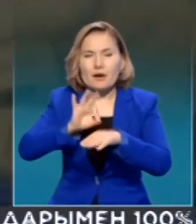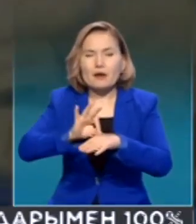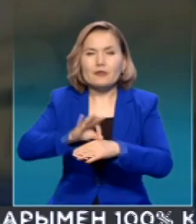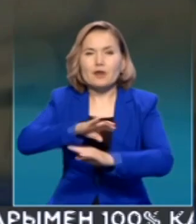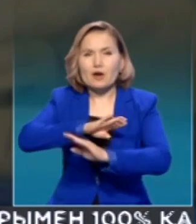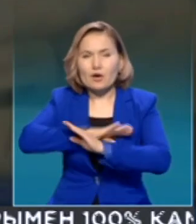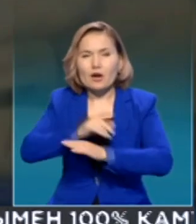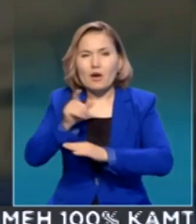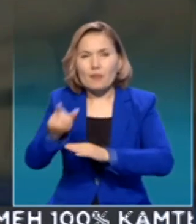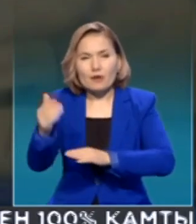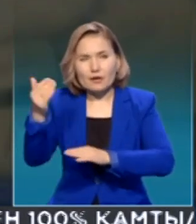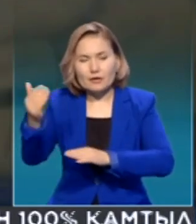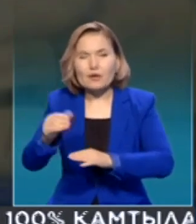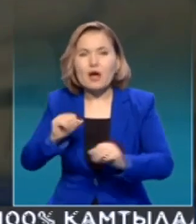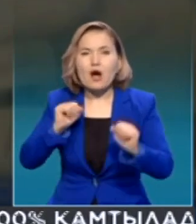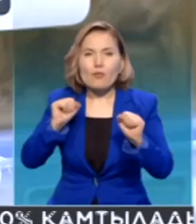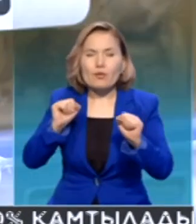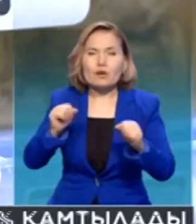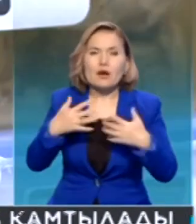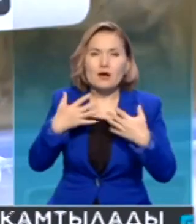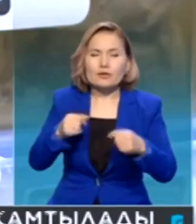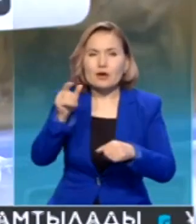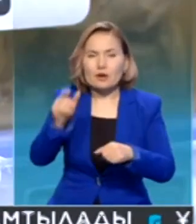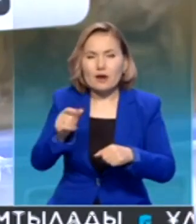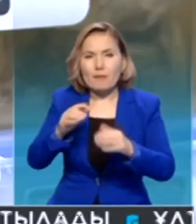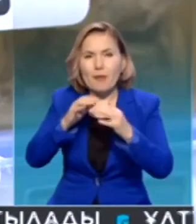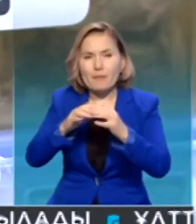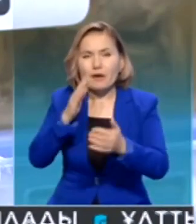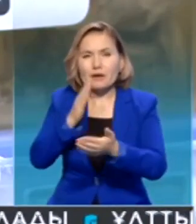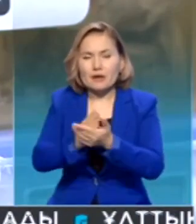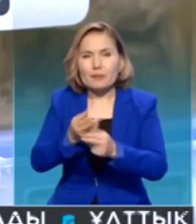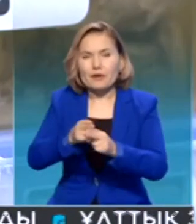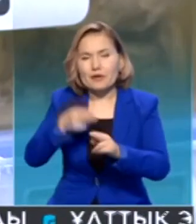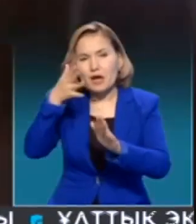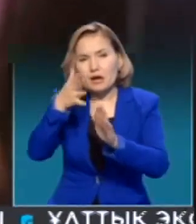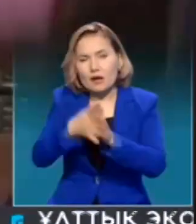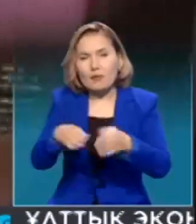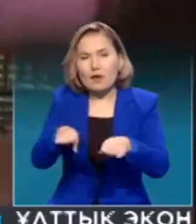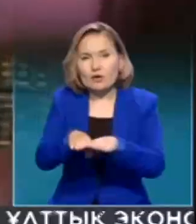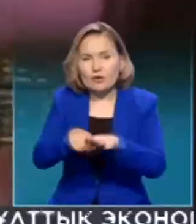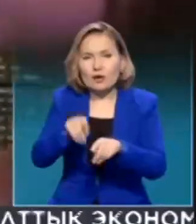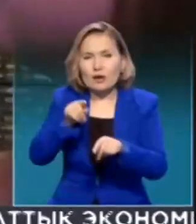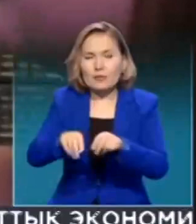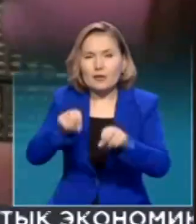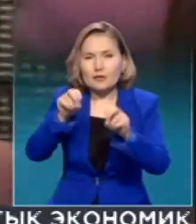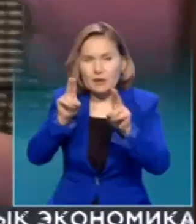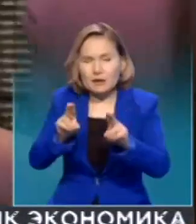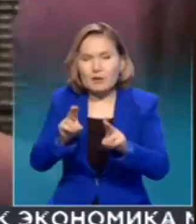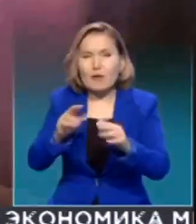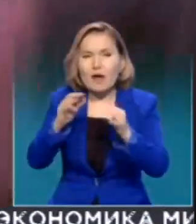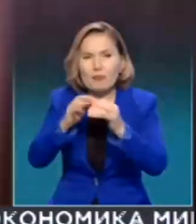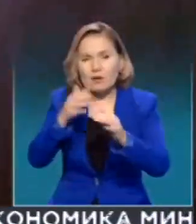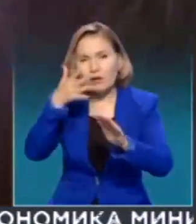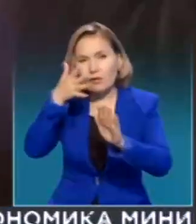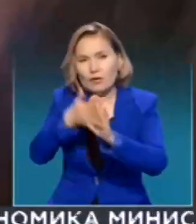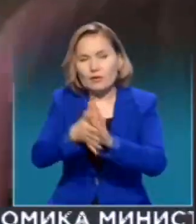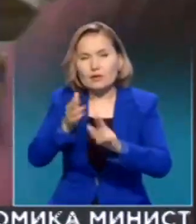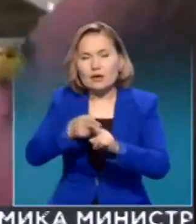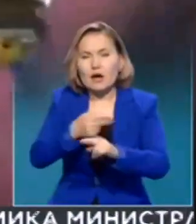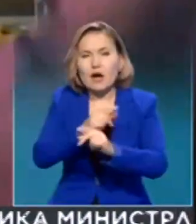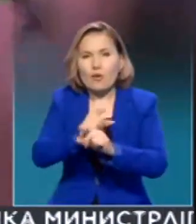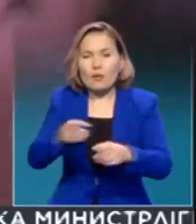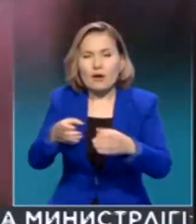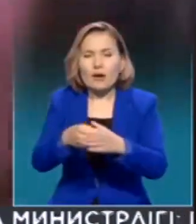жұмғандардан бөлек боксшылардың, дені сау азаматтардың да бас миы бар. Зерттеуді салыстырмалы түрде жүргізу үшін арнайы алдыртқан. Дюфиль ауруханасының